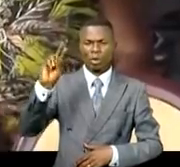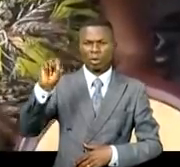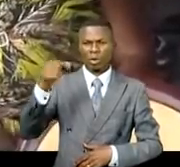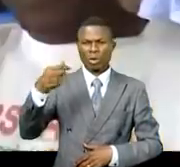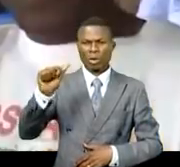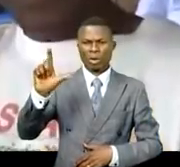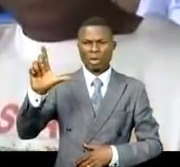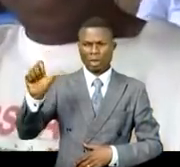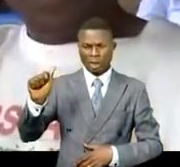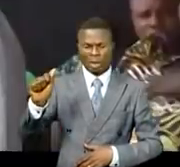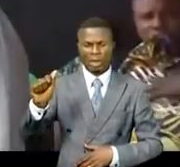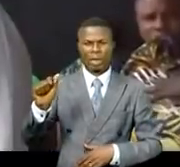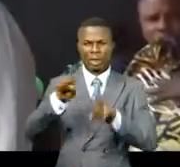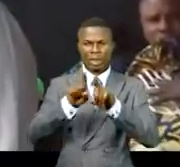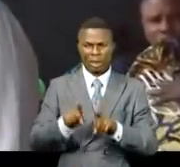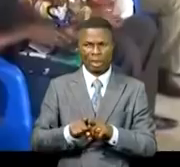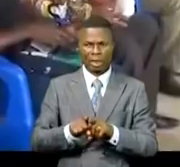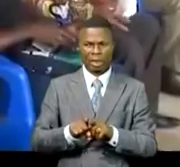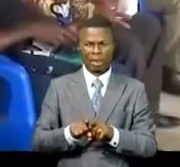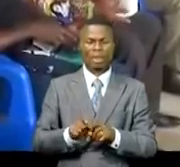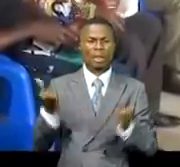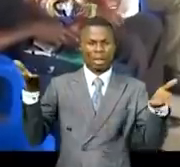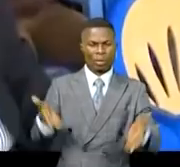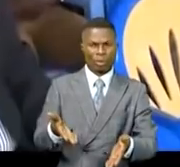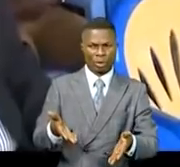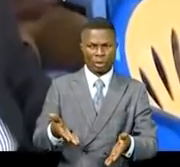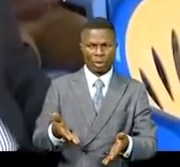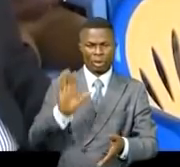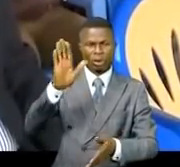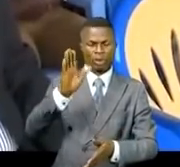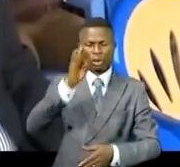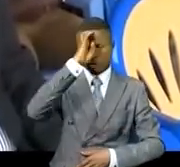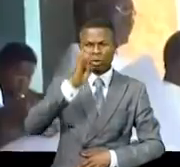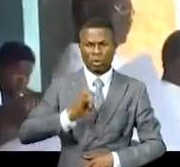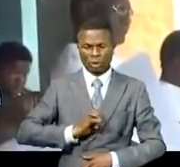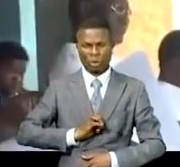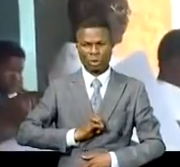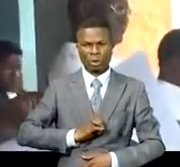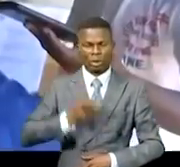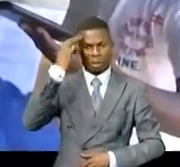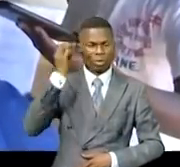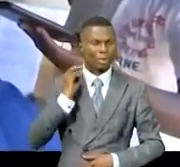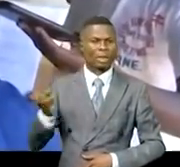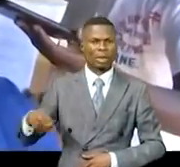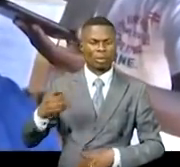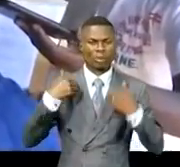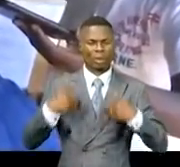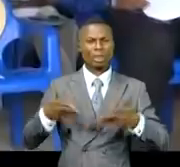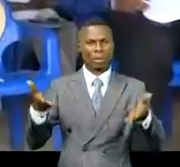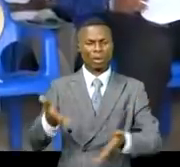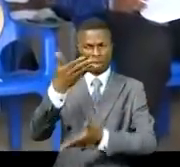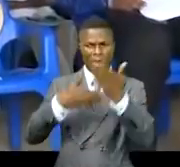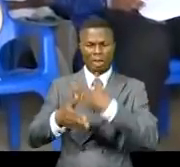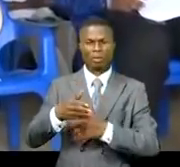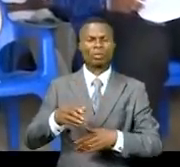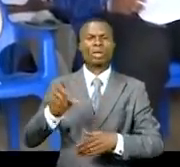Solé-Mondonga et Kongola, était représenté par son Excellence José Mississo, ministre provincial de la Santé. À